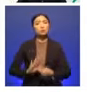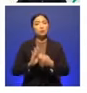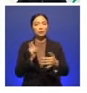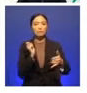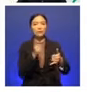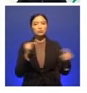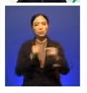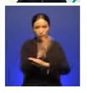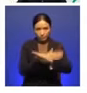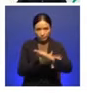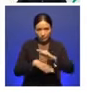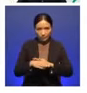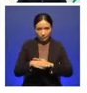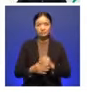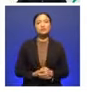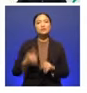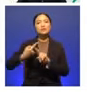นะครับ